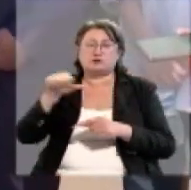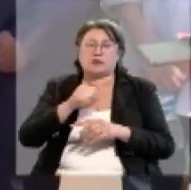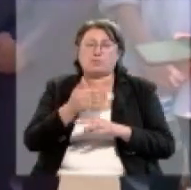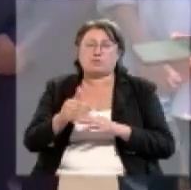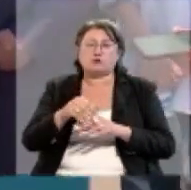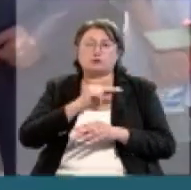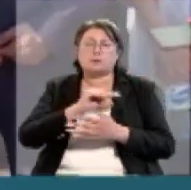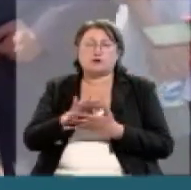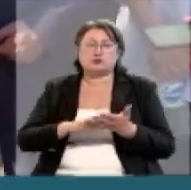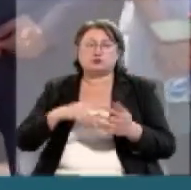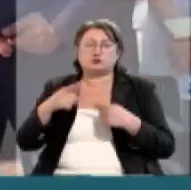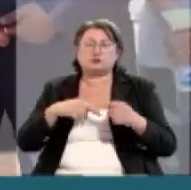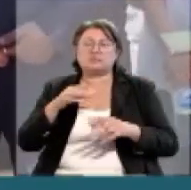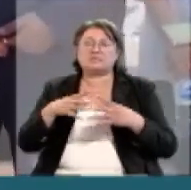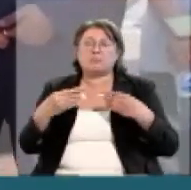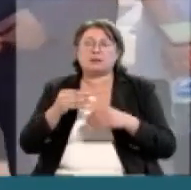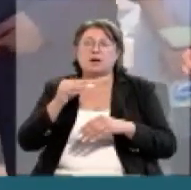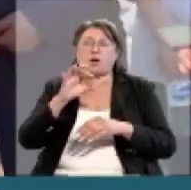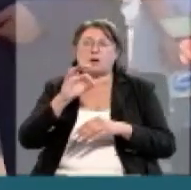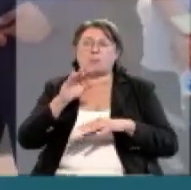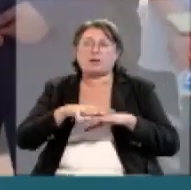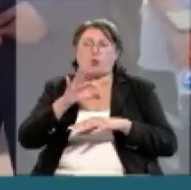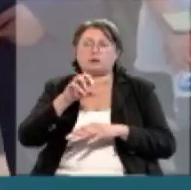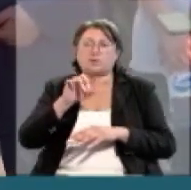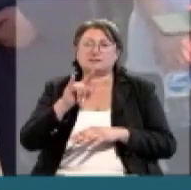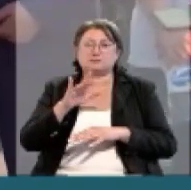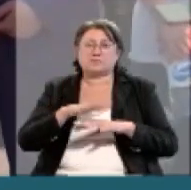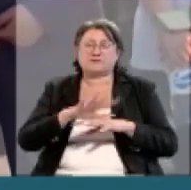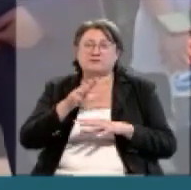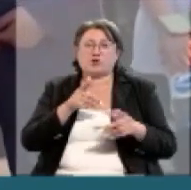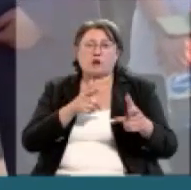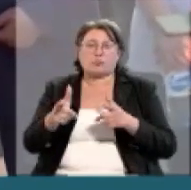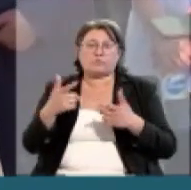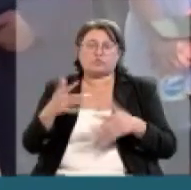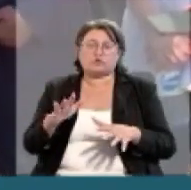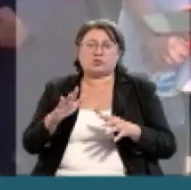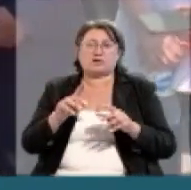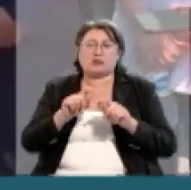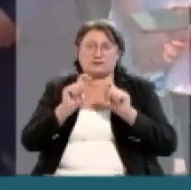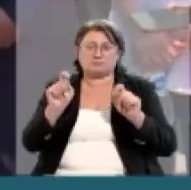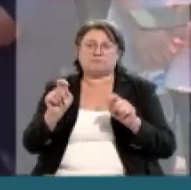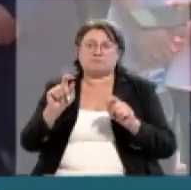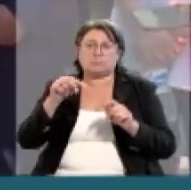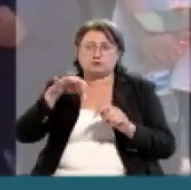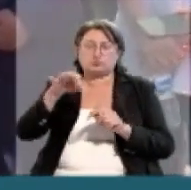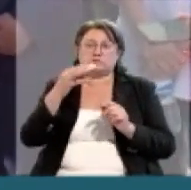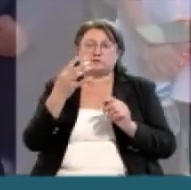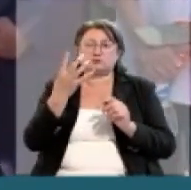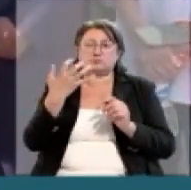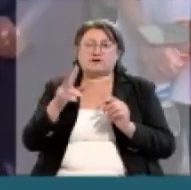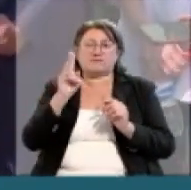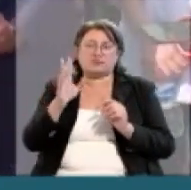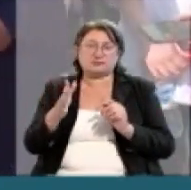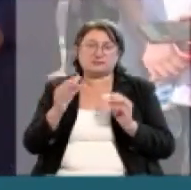жалғасады. Барлығы 10 үй пайдалануға берілді. 450 пәтер. 75%, яғни 340 пәтер банк арқылы мақұлданған болатын.